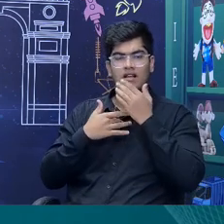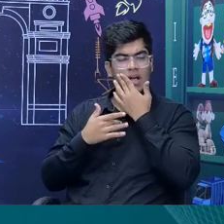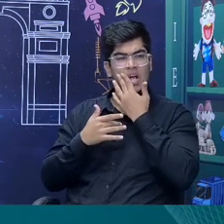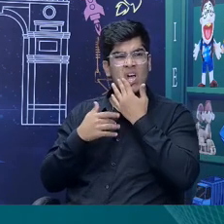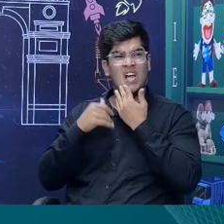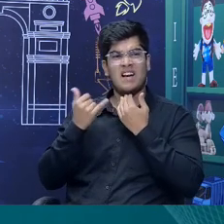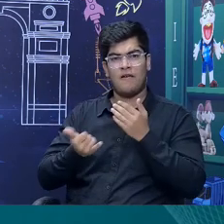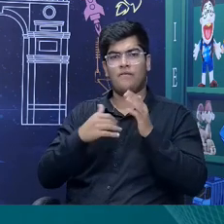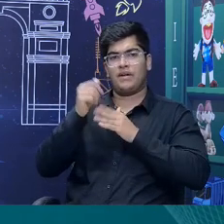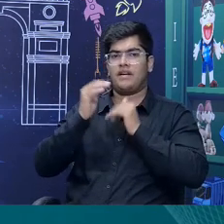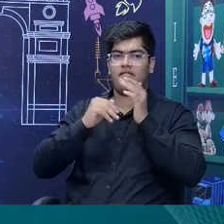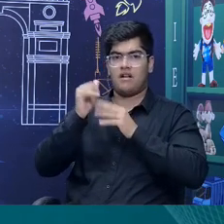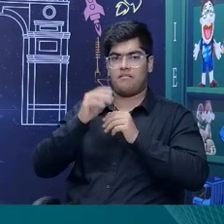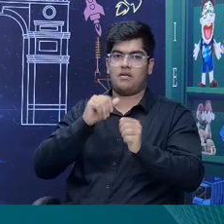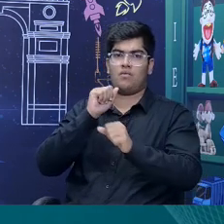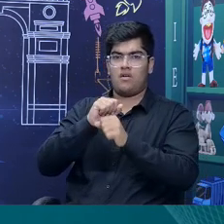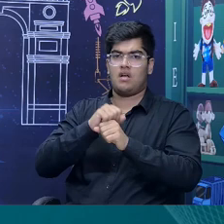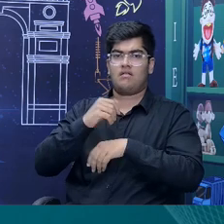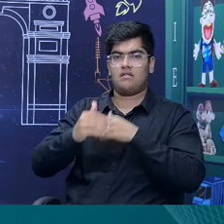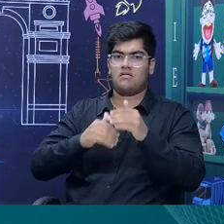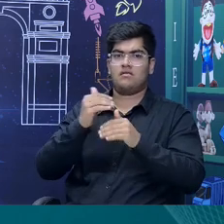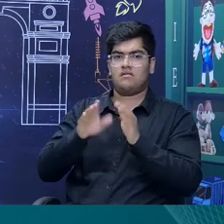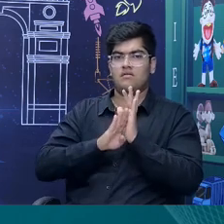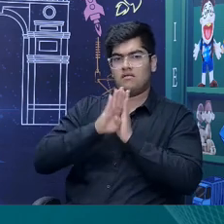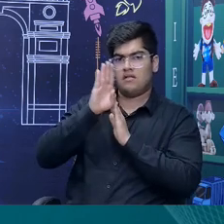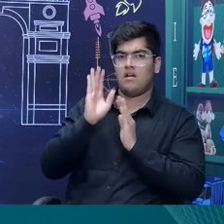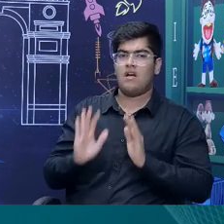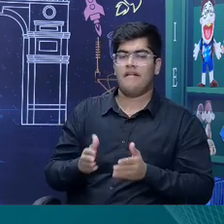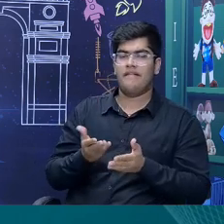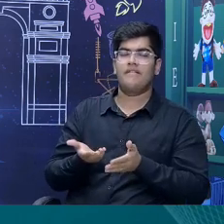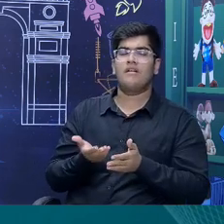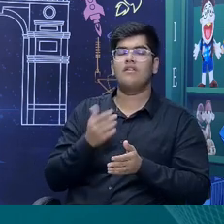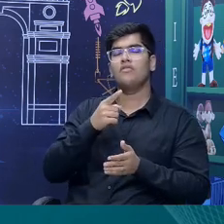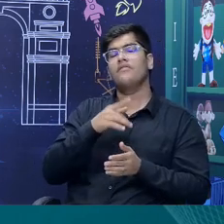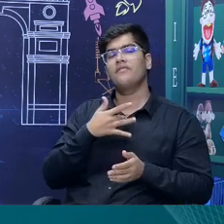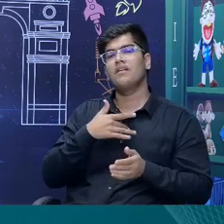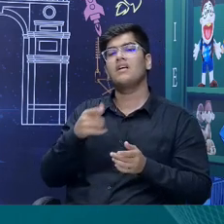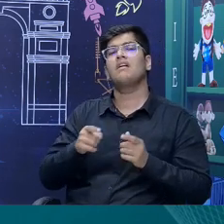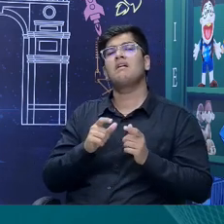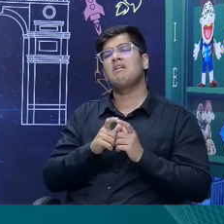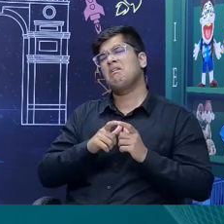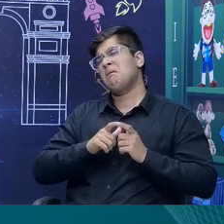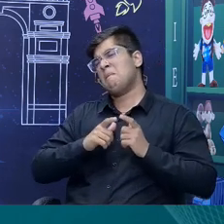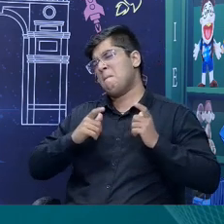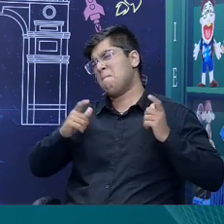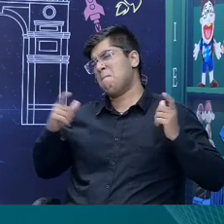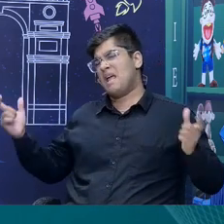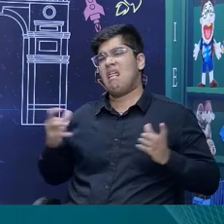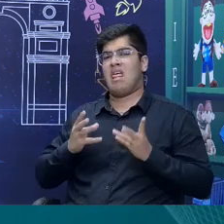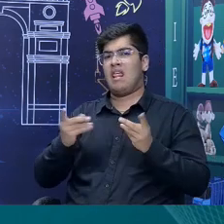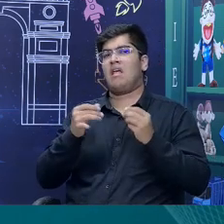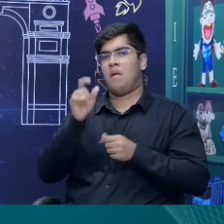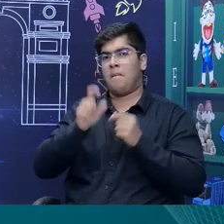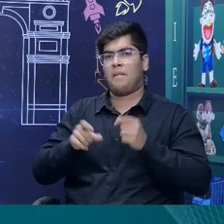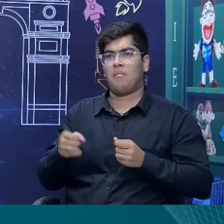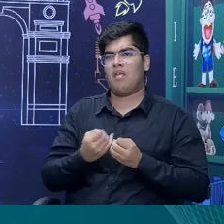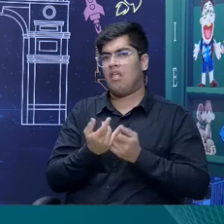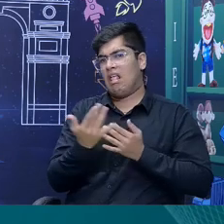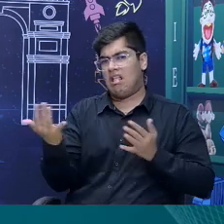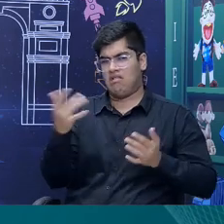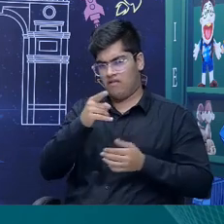डेवलपिंग नेशन राइट अभी हम एक विकासशील देश है तो क्या इतनी बड़ी पापुलेशन हमारे लिए प्रॉब्लम हो शक्ति है